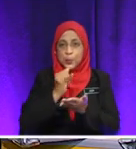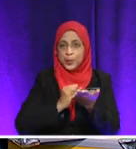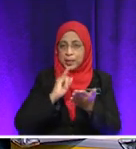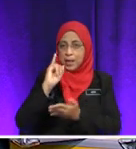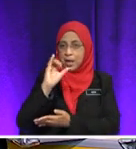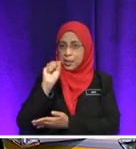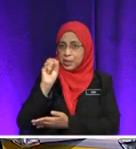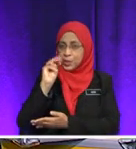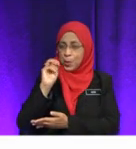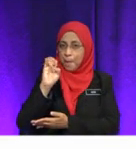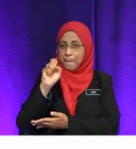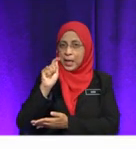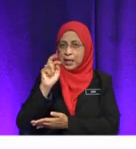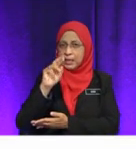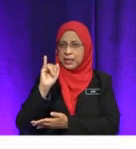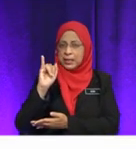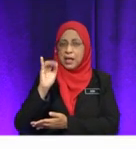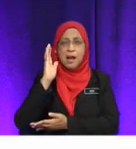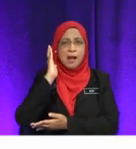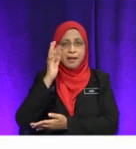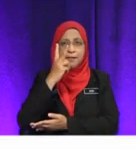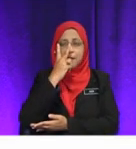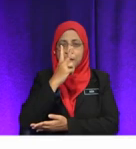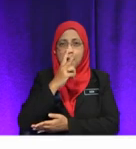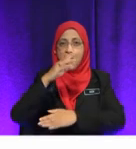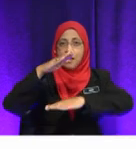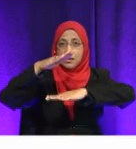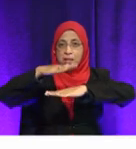akan memperlihatkan tiga pandangan atas